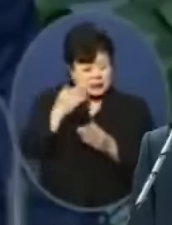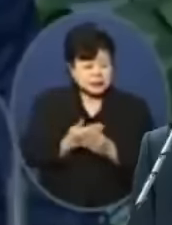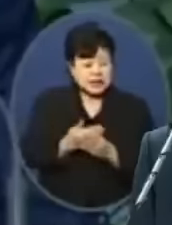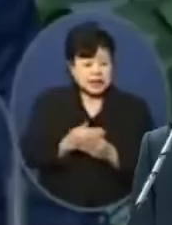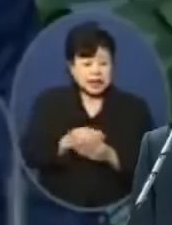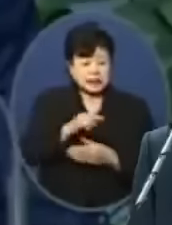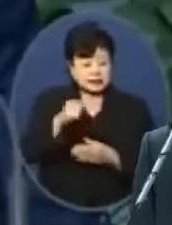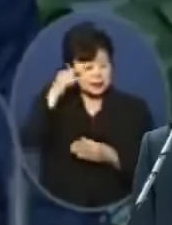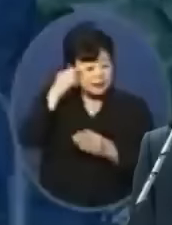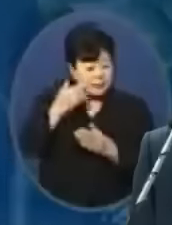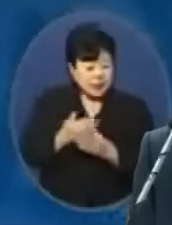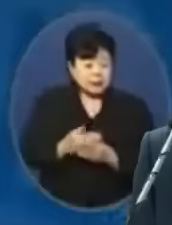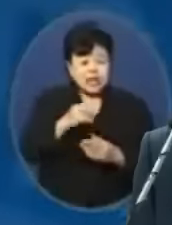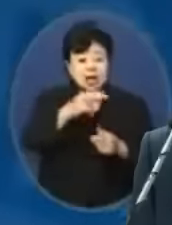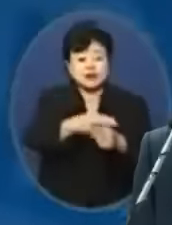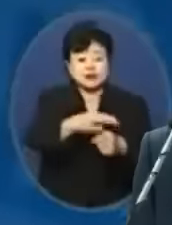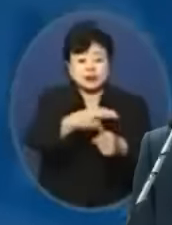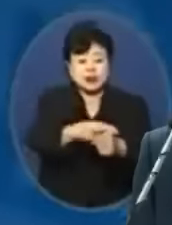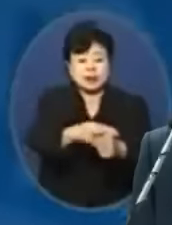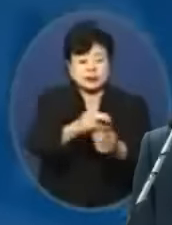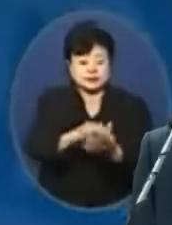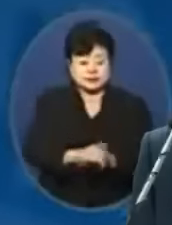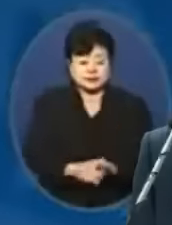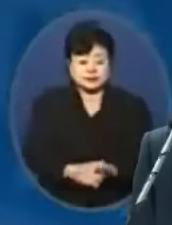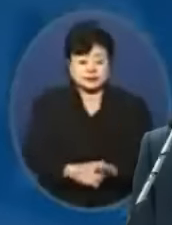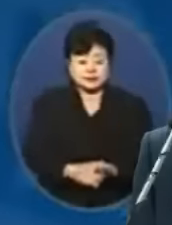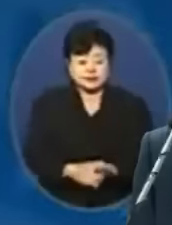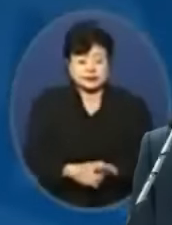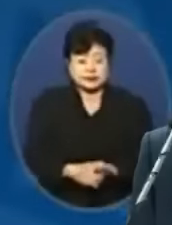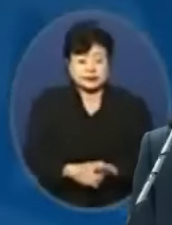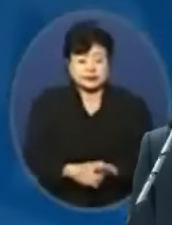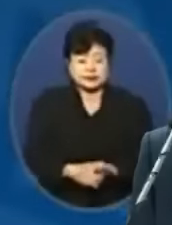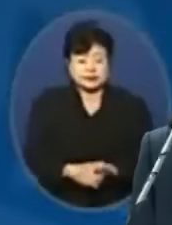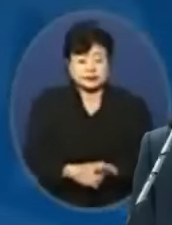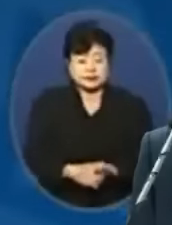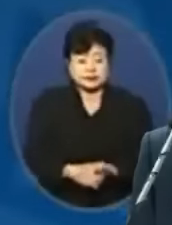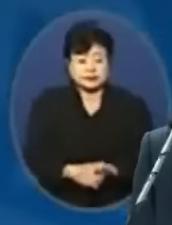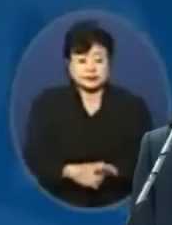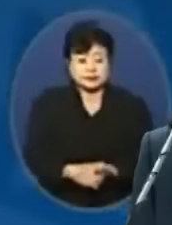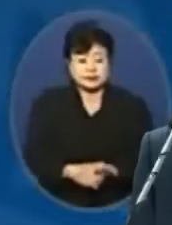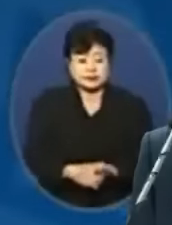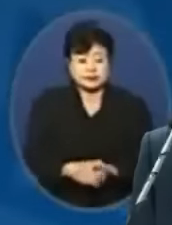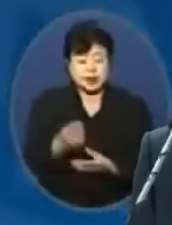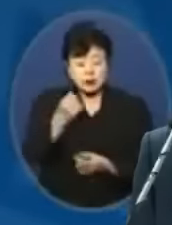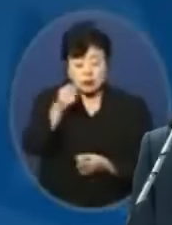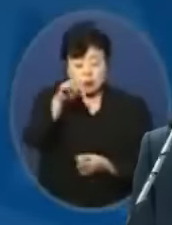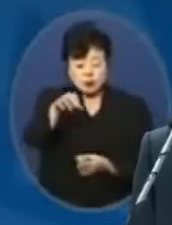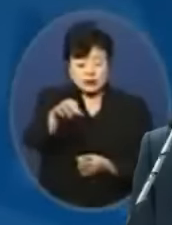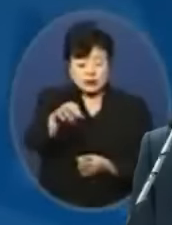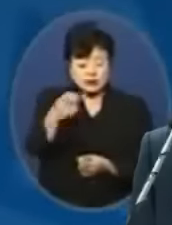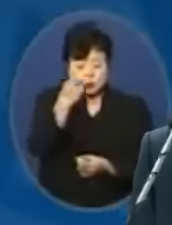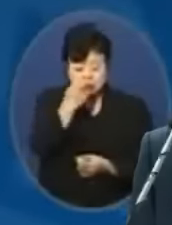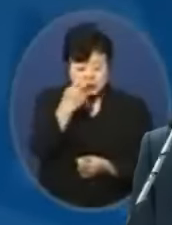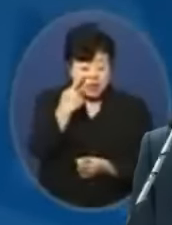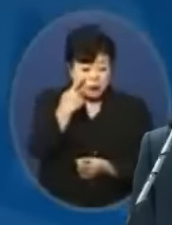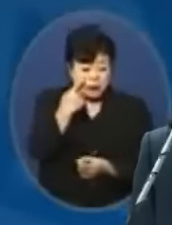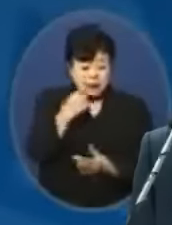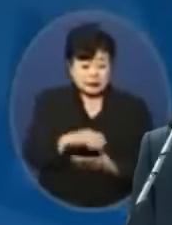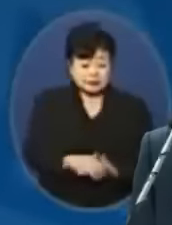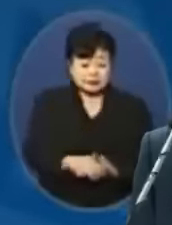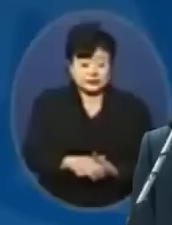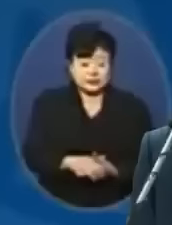심리학자인 에릭슨 교수가 그 보호구역에 들어가서 조사를 해보니까